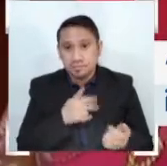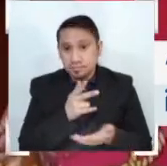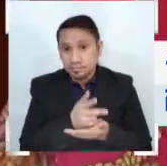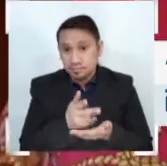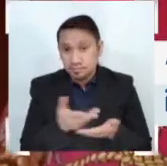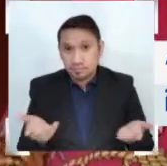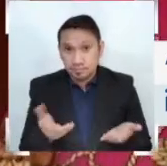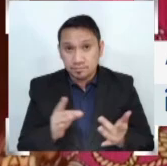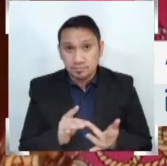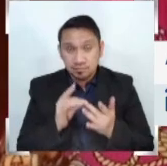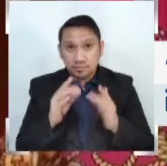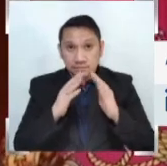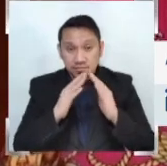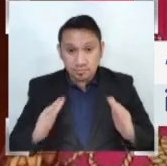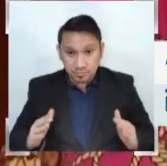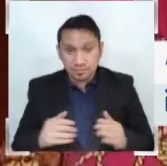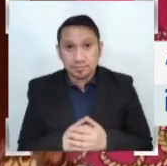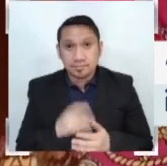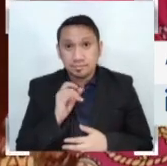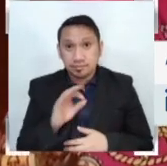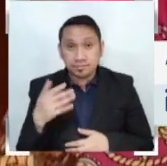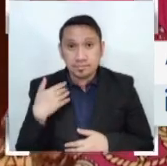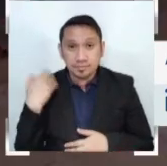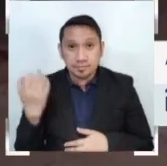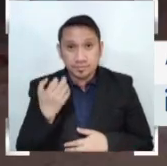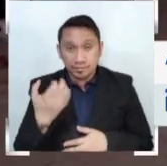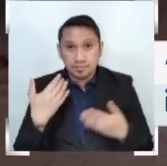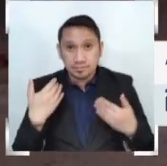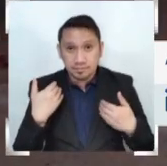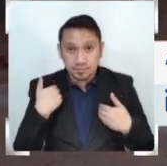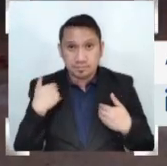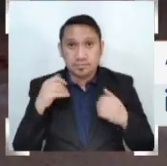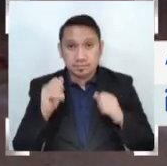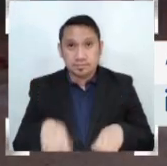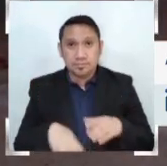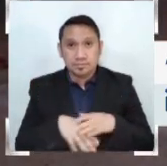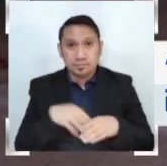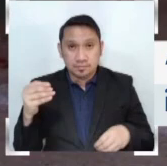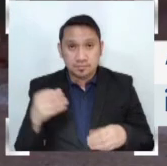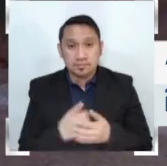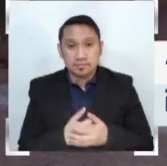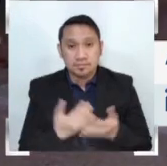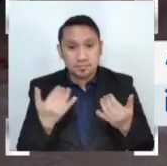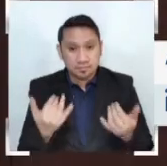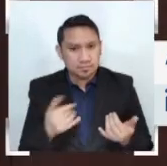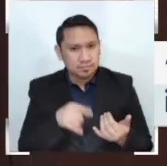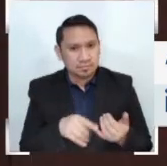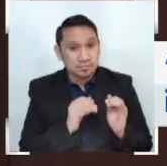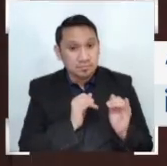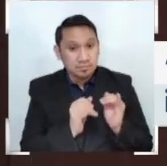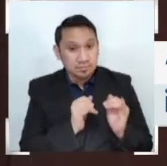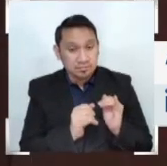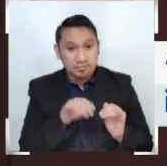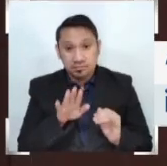gabi. Para in case po emergency, makakalabas po sila ng maayos. Sinisika pa ng GMA News na makuha ang panig ng mga opisyal ng